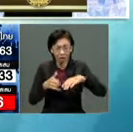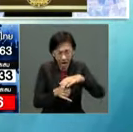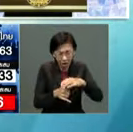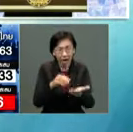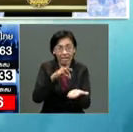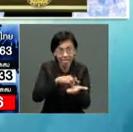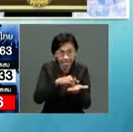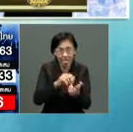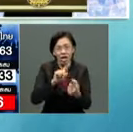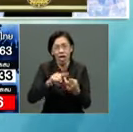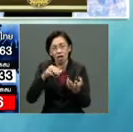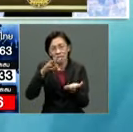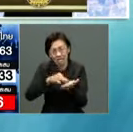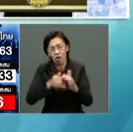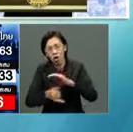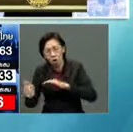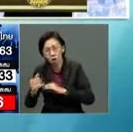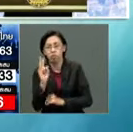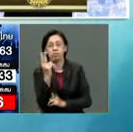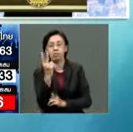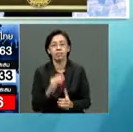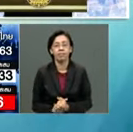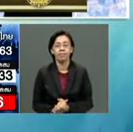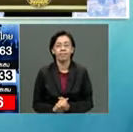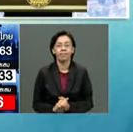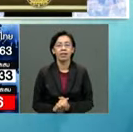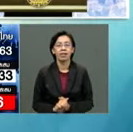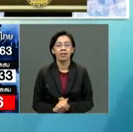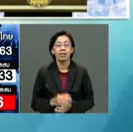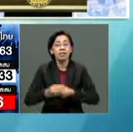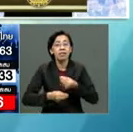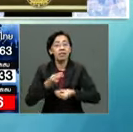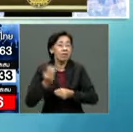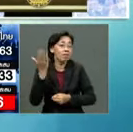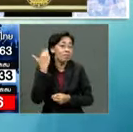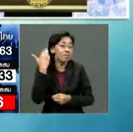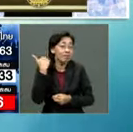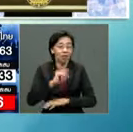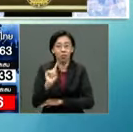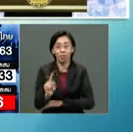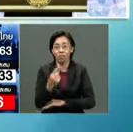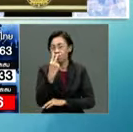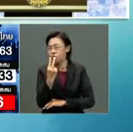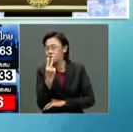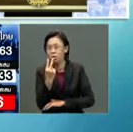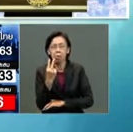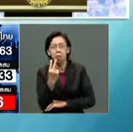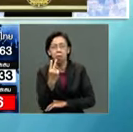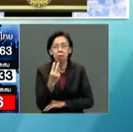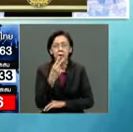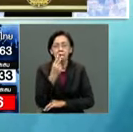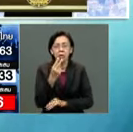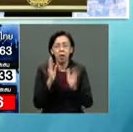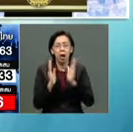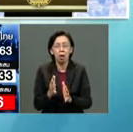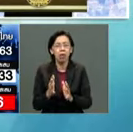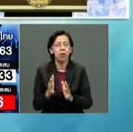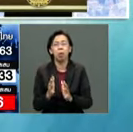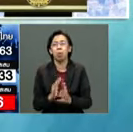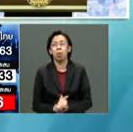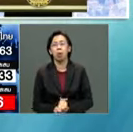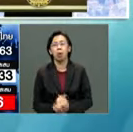ออกนะครับคนอื่นจะได้เข้าได้และภาพของห้างสรรพสินค้าจากเดิมวันแรกที่ดูเหมือนการความนิยมจะมี